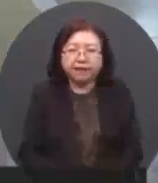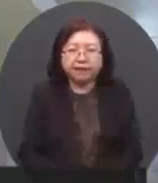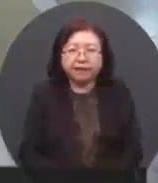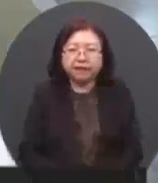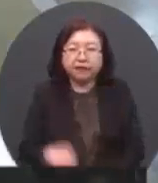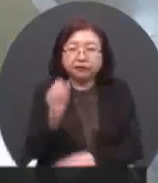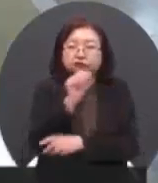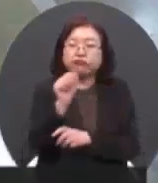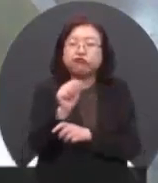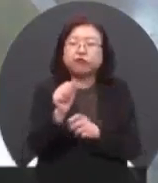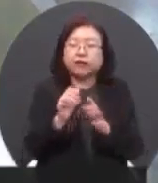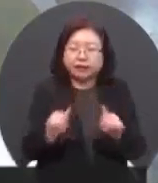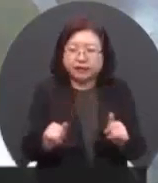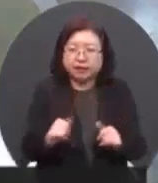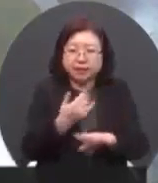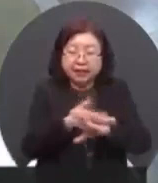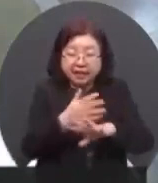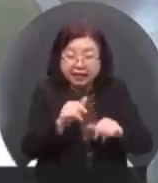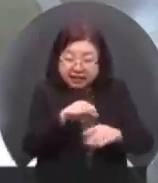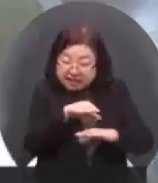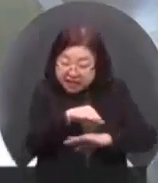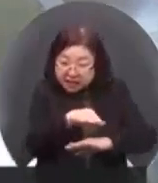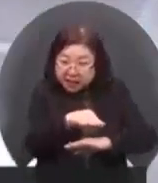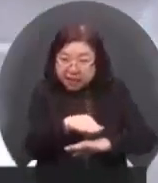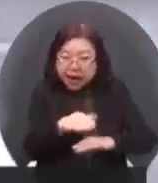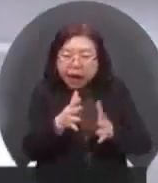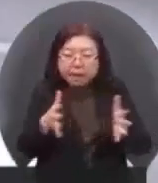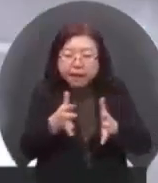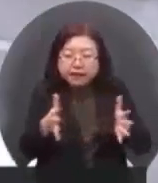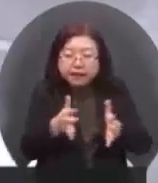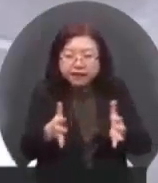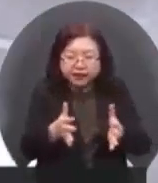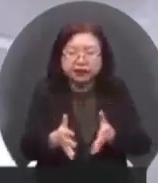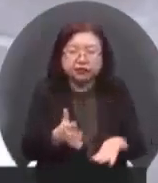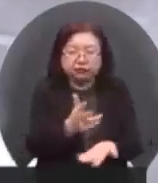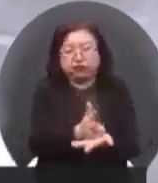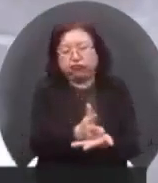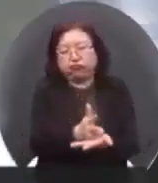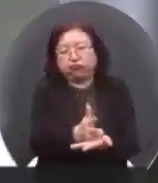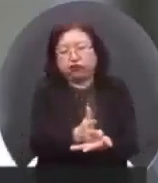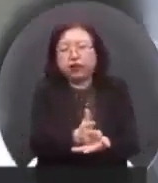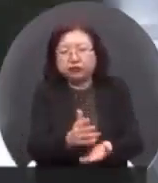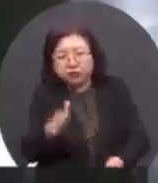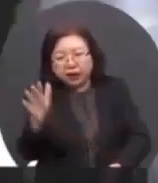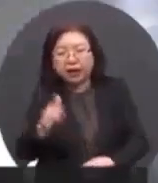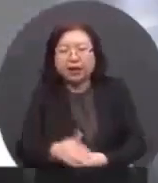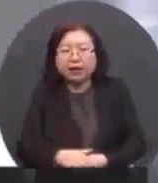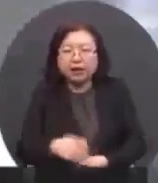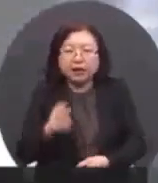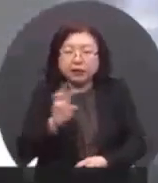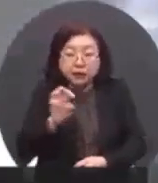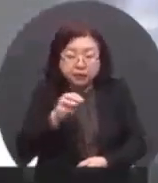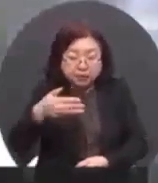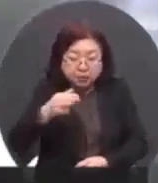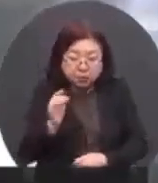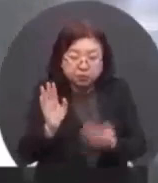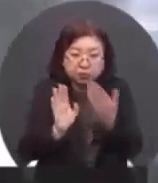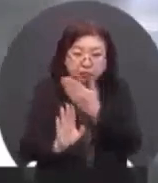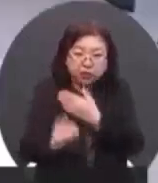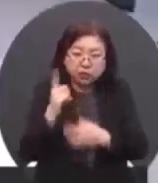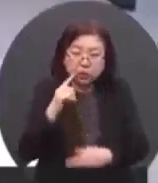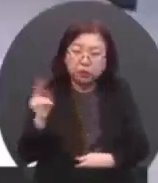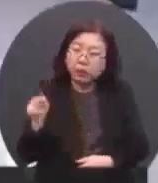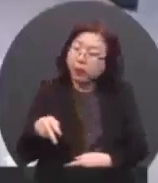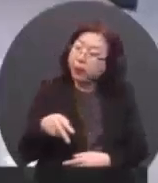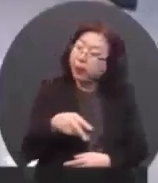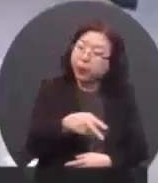운전자가 수입 승용차를 아파트 지하주차장에 되고 자리를 벗어 납니다 30초 뒤 누군가 나타나 차를 훑어보며 지나가던